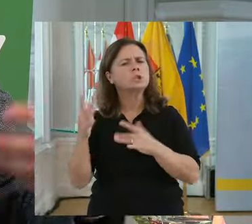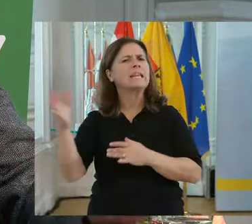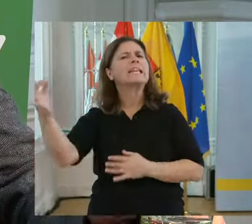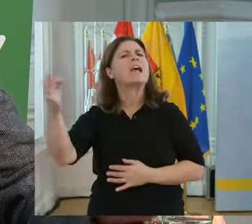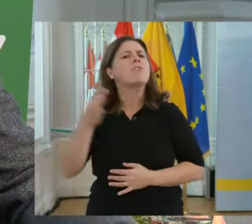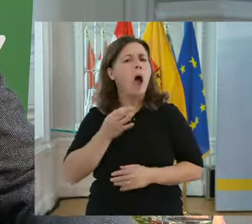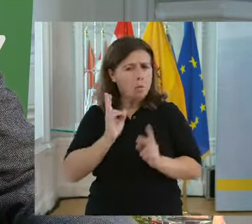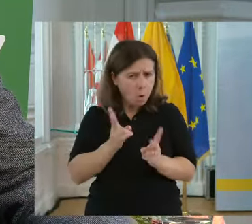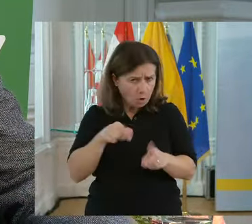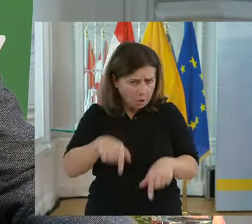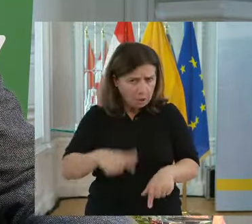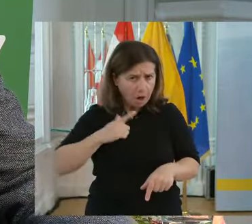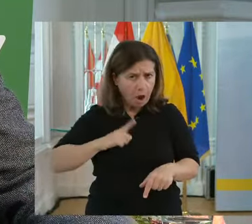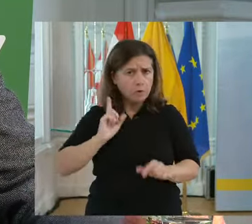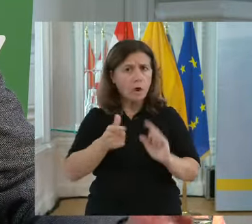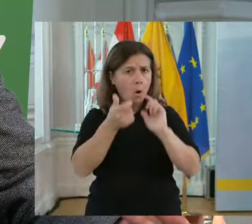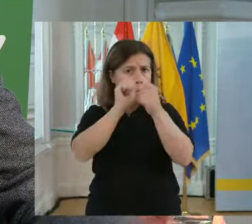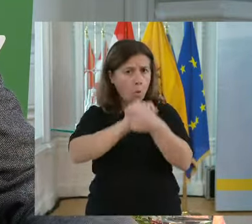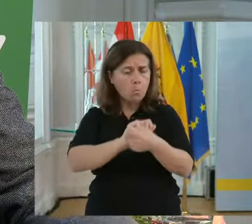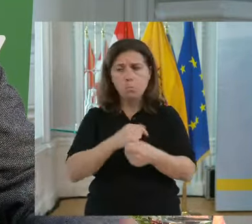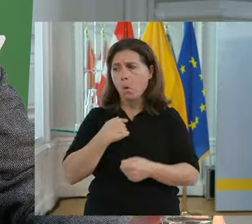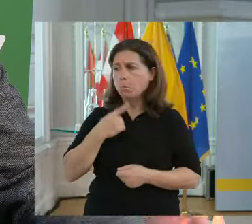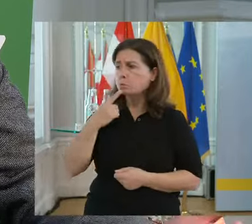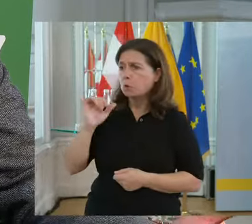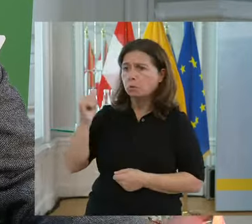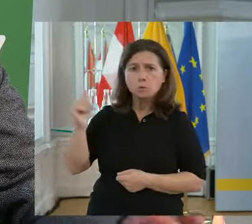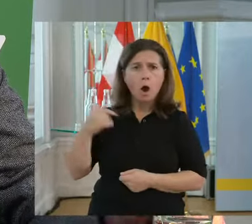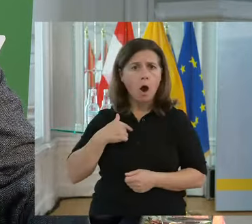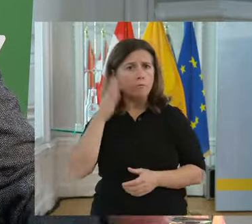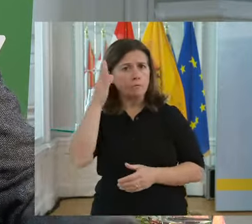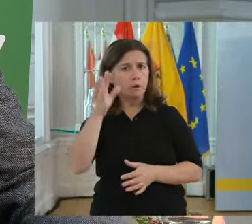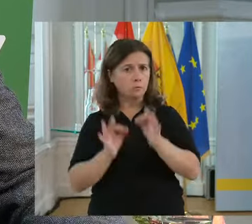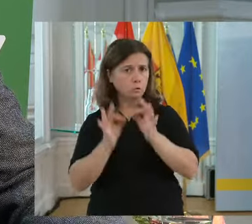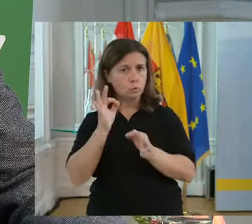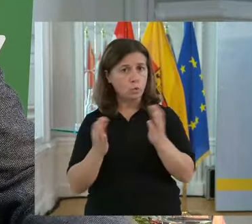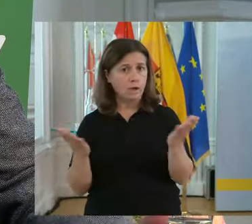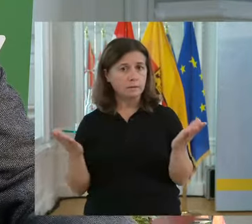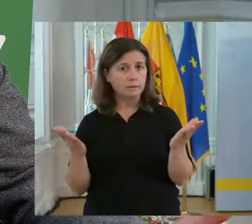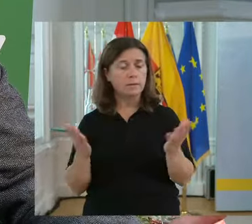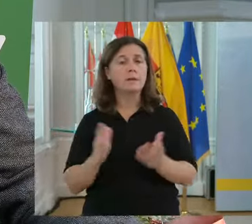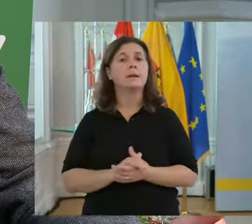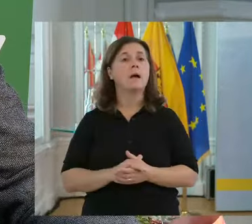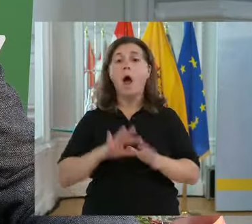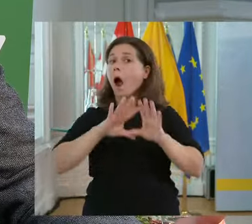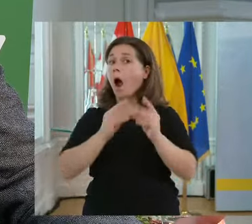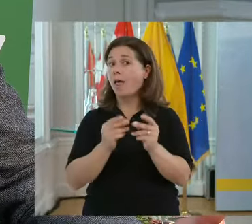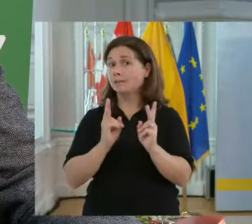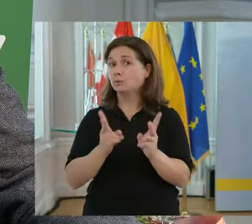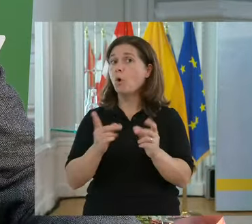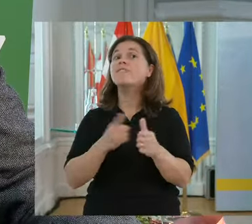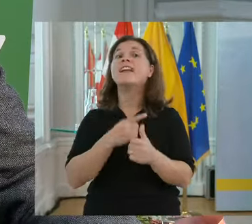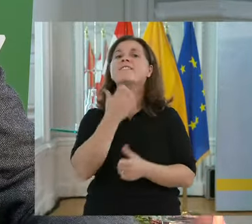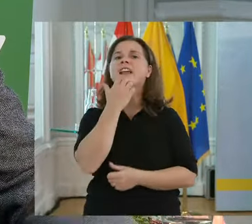das möglich, auch in Klagenfurt umzusetzen? Und ich habe gesagt, ja, wir versuchen es, wir werden es versuchen. Alles ist möglich, wenn man es will.